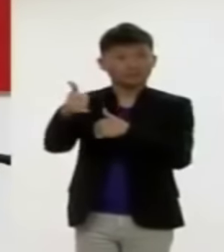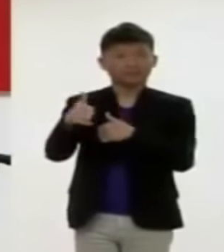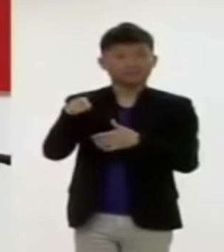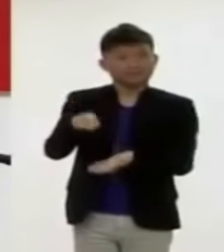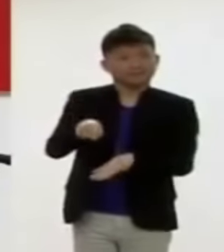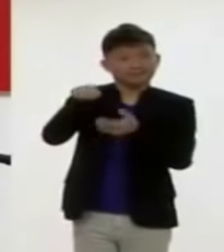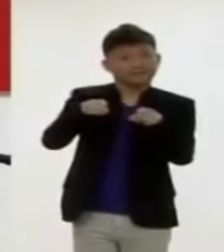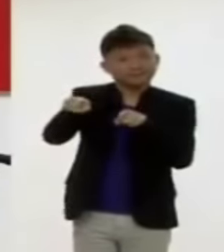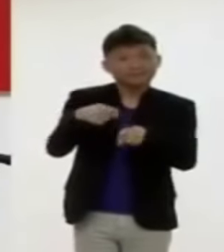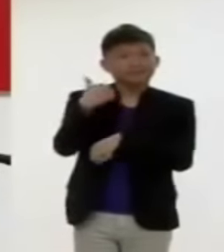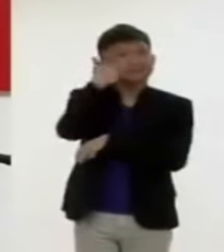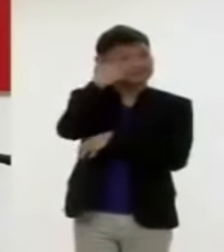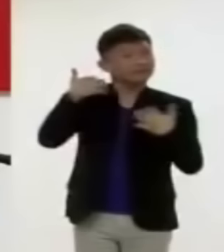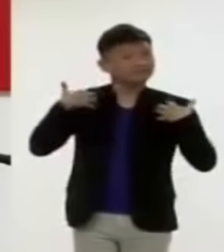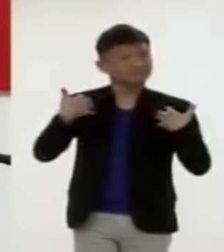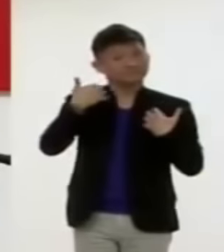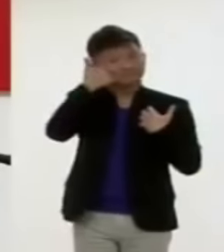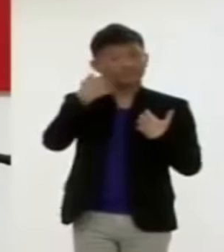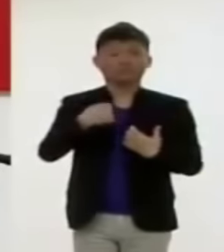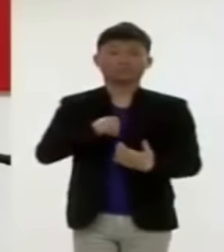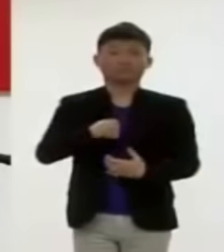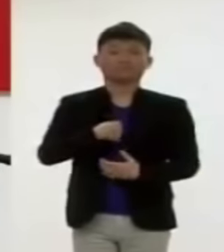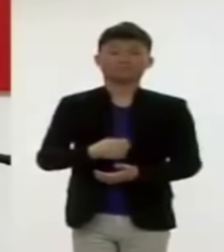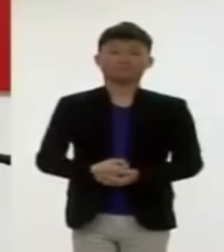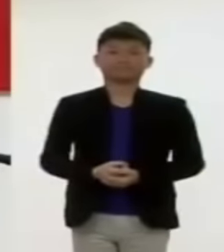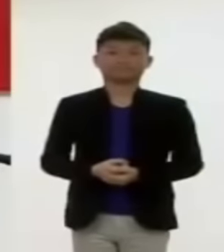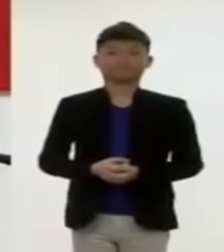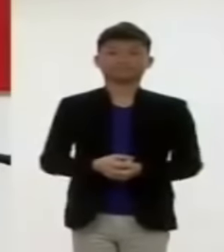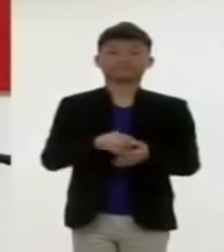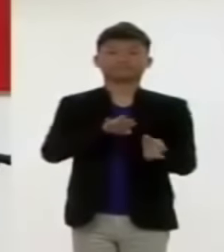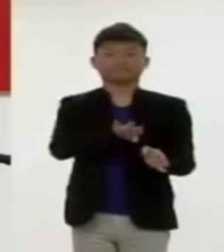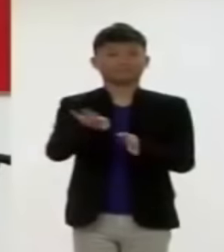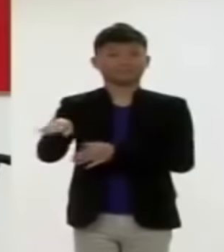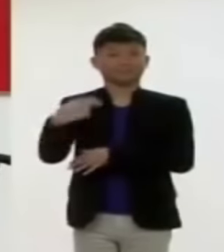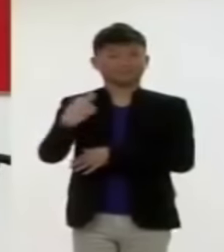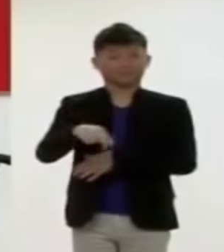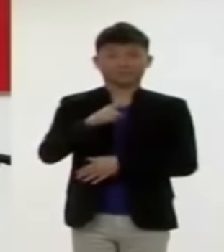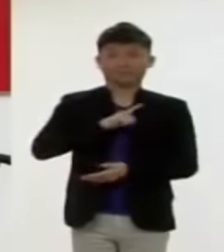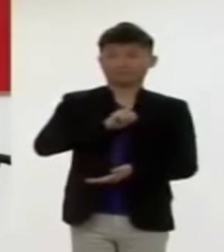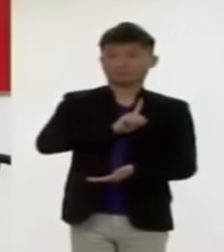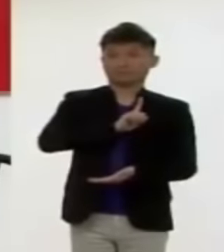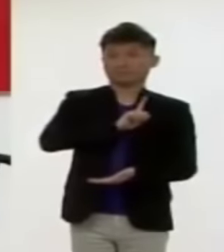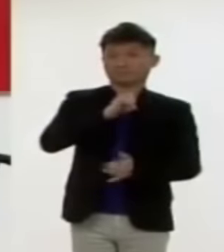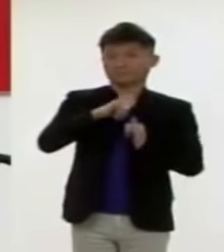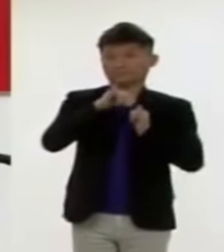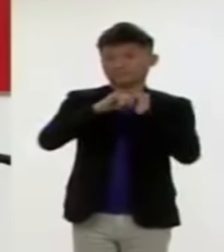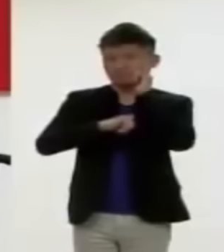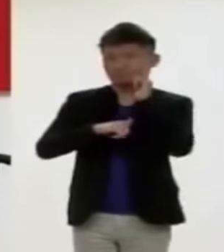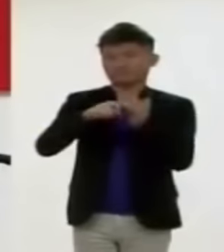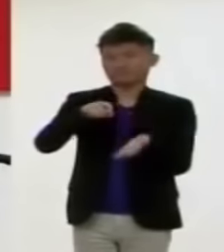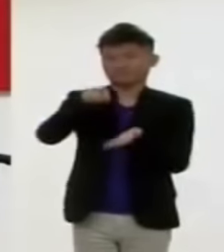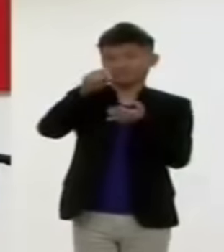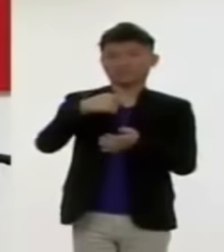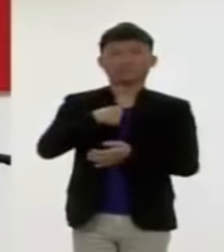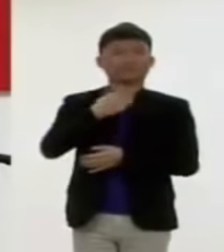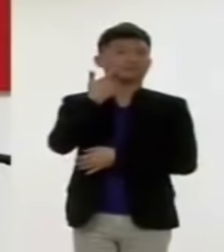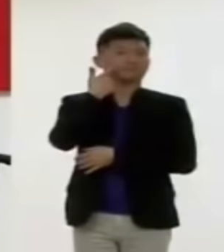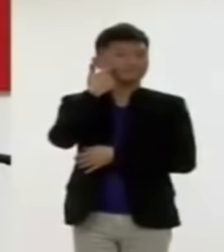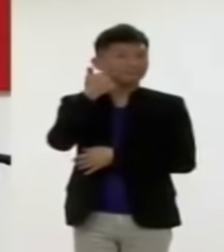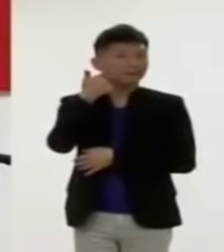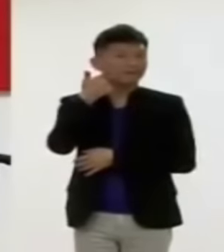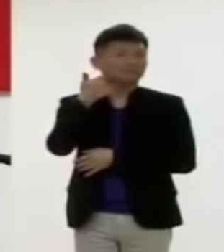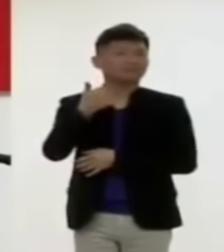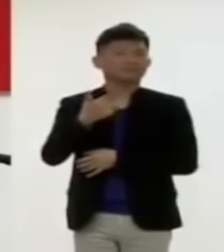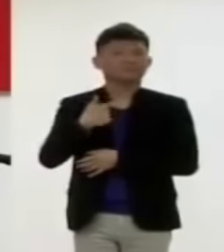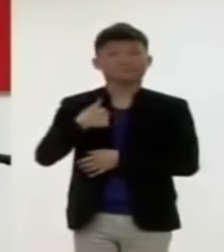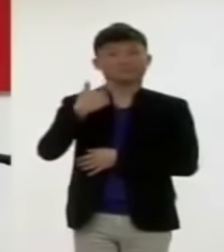案是谁去帮金门提的。那我要说到我自己的故事，我要讲到我爸爸。我的家